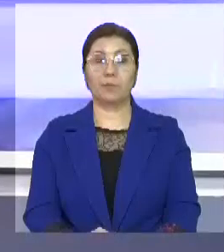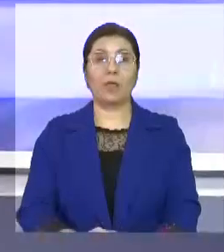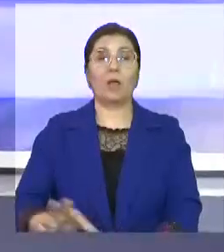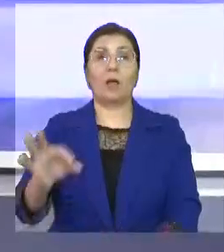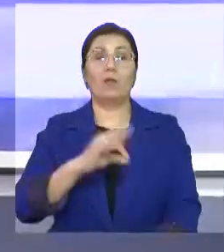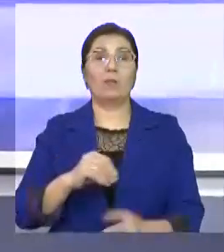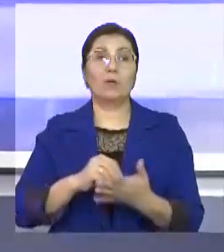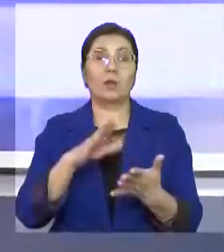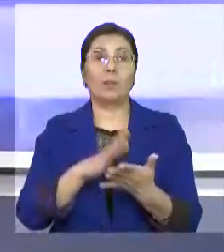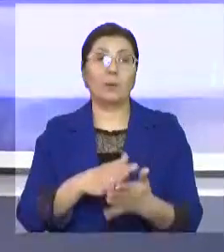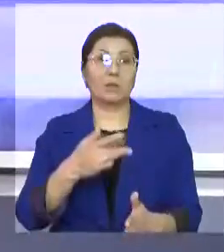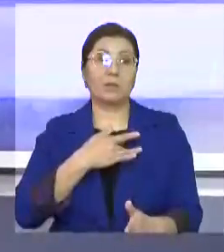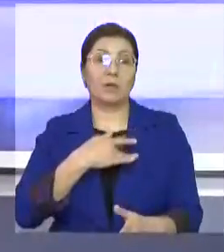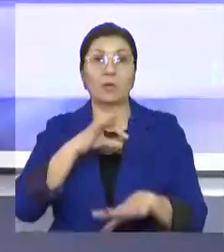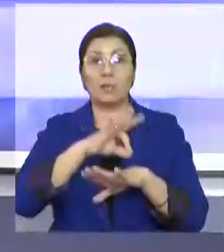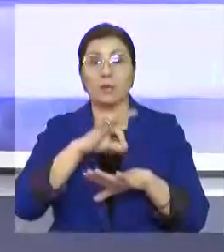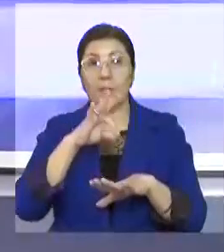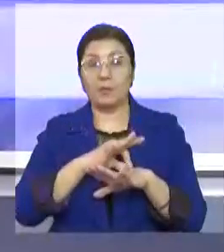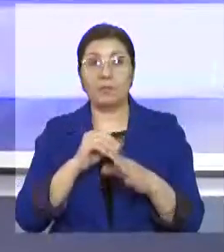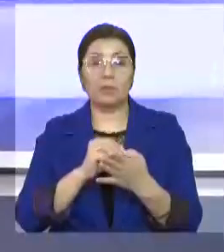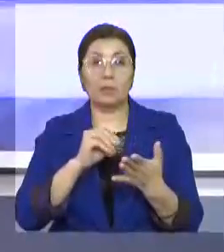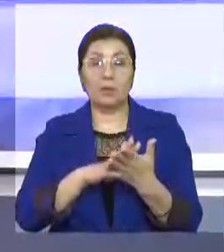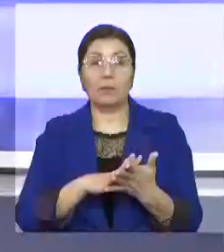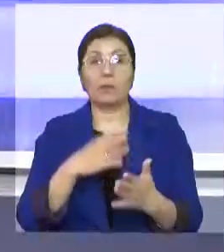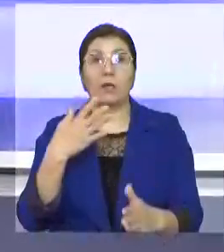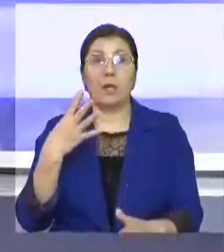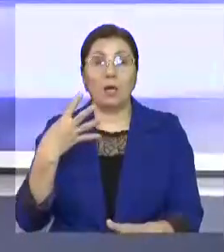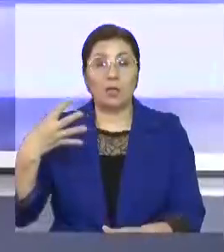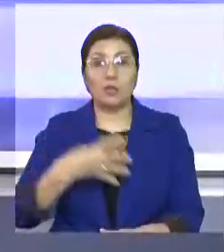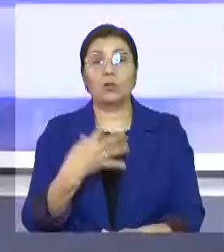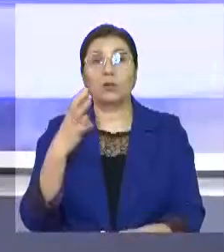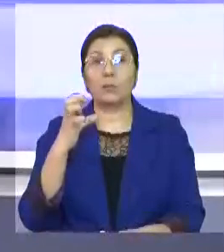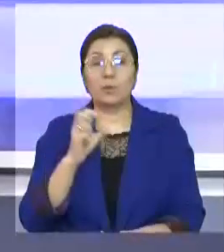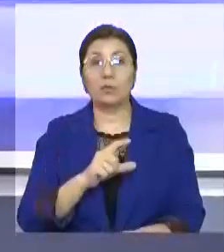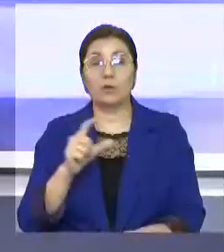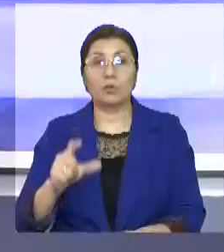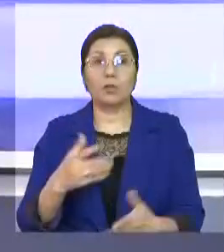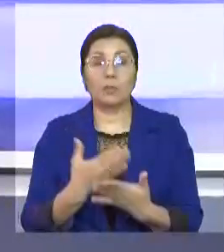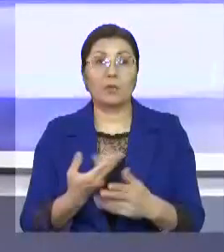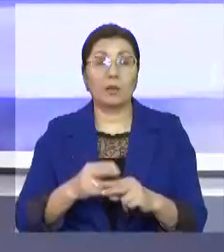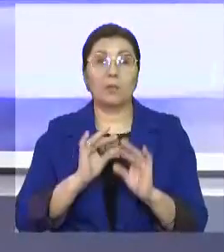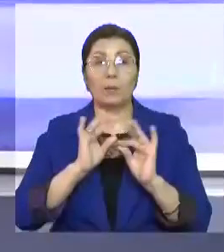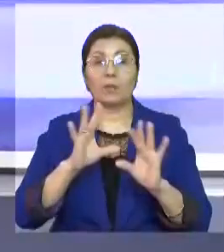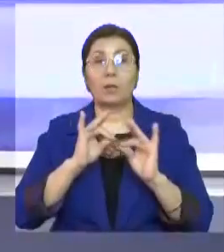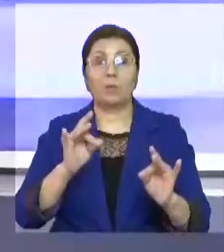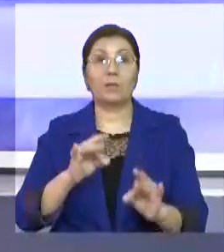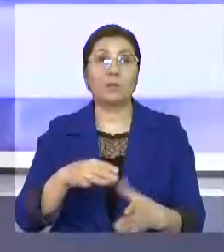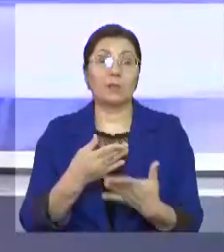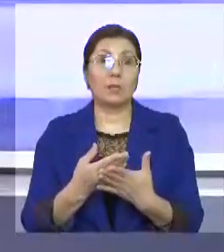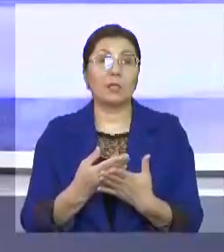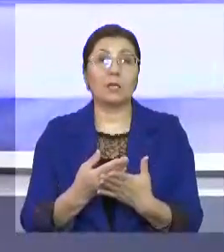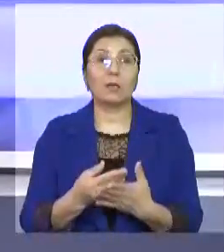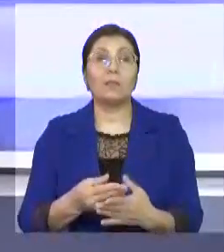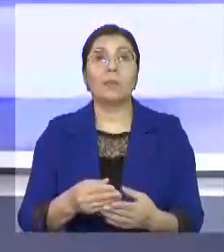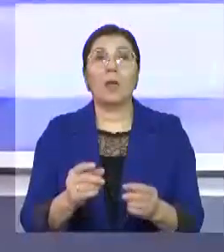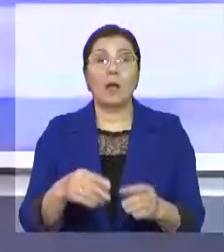В июне на учете с синдромом сердечной недостаточности зарегистрировано около 4500 человек. Об этом стало известно в ходе проведенной в Актобе выездной